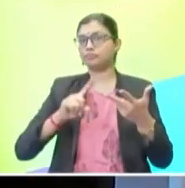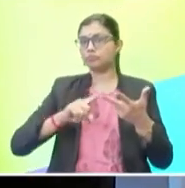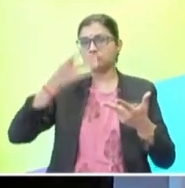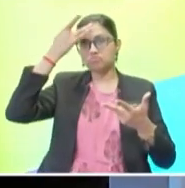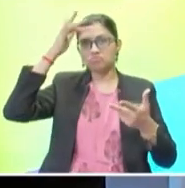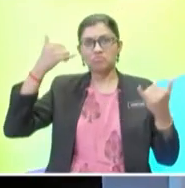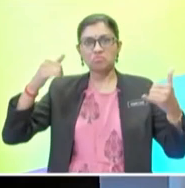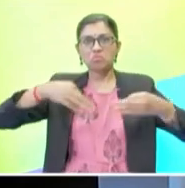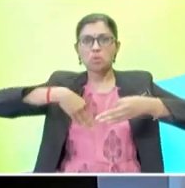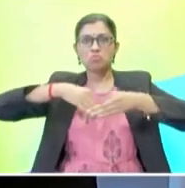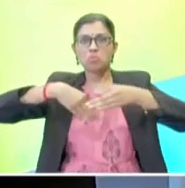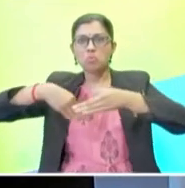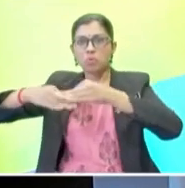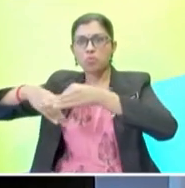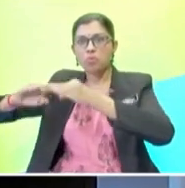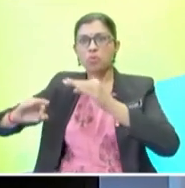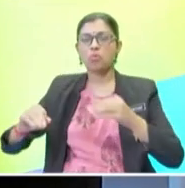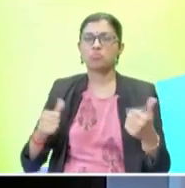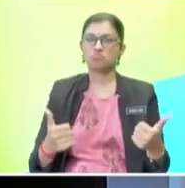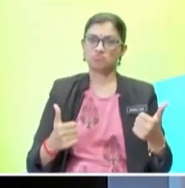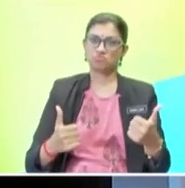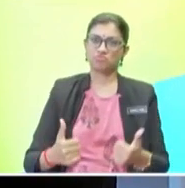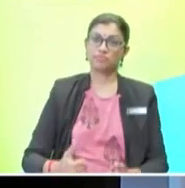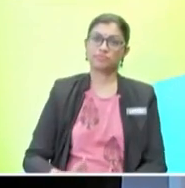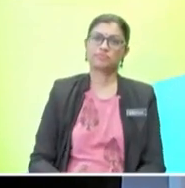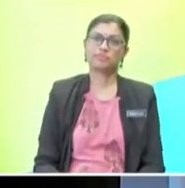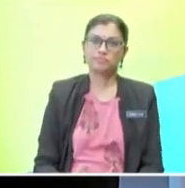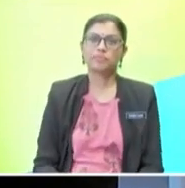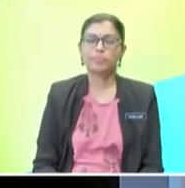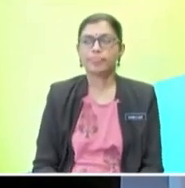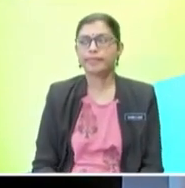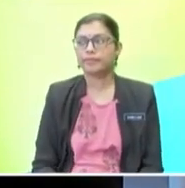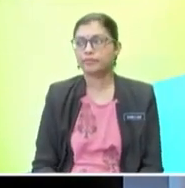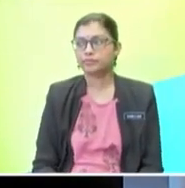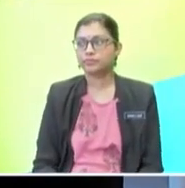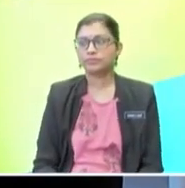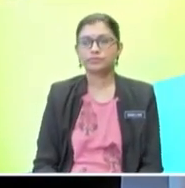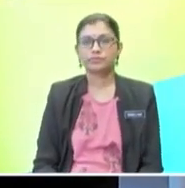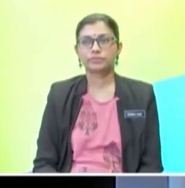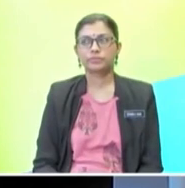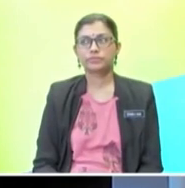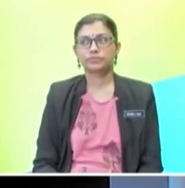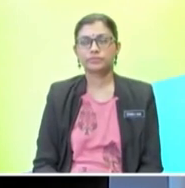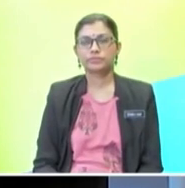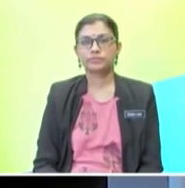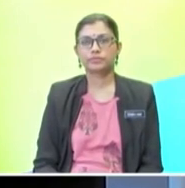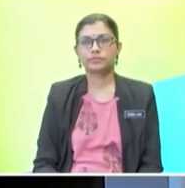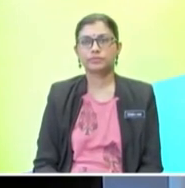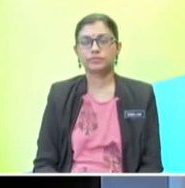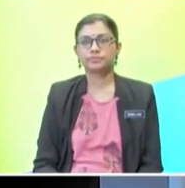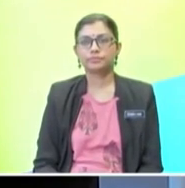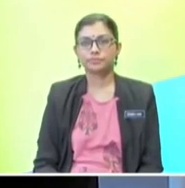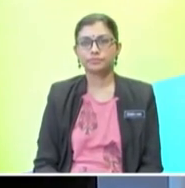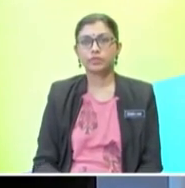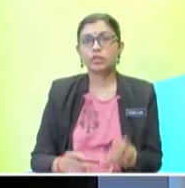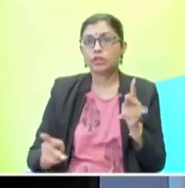sepak. Zaman muda-muda dia dulu selalu mewakili kawasan-kawasan di daerah dan sebagainya, dan kata orang bila